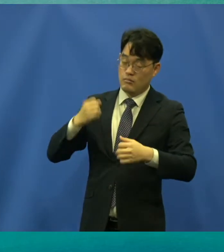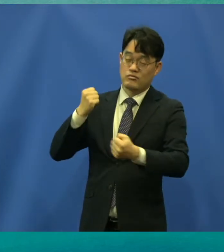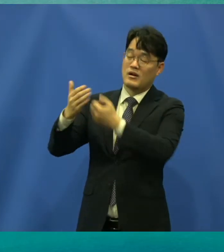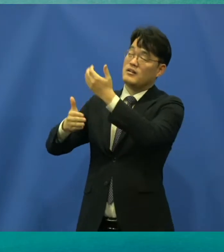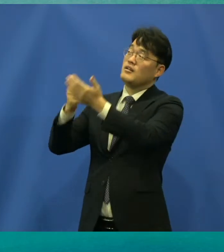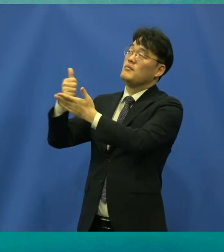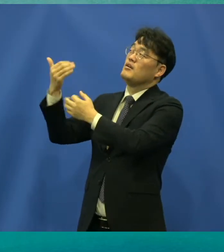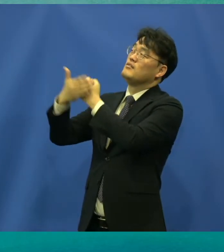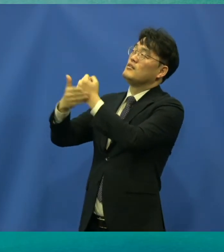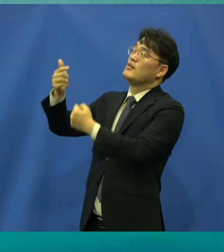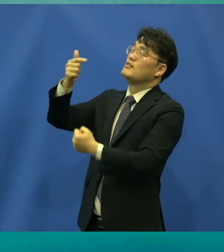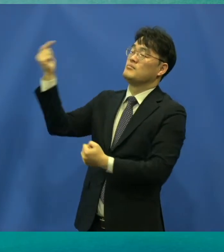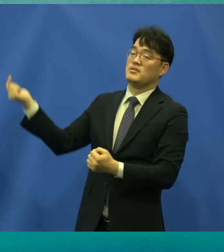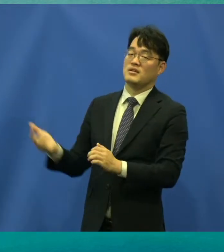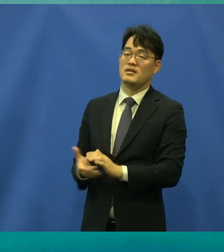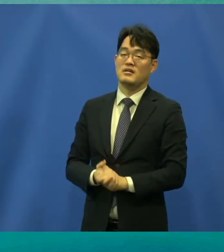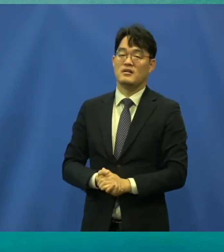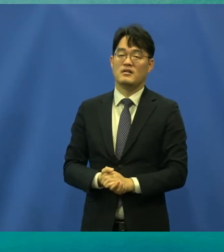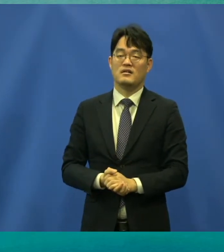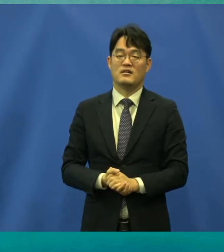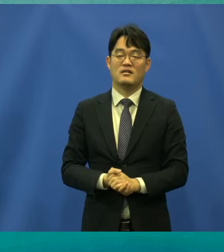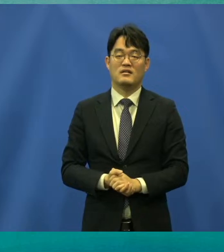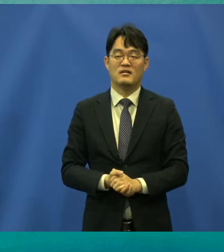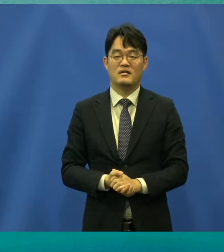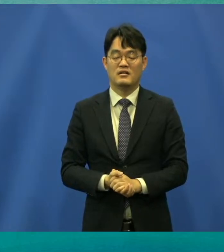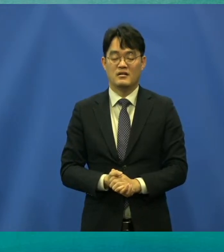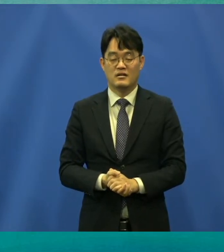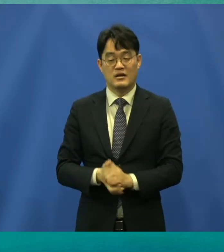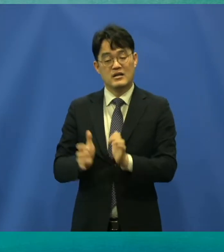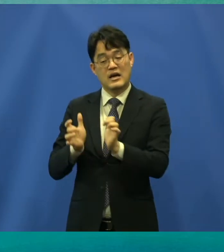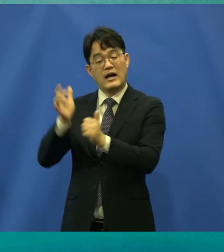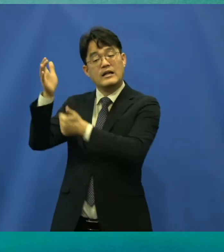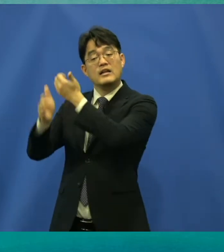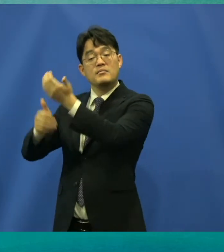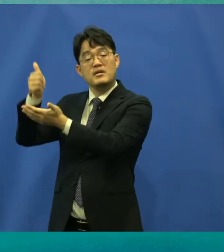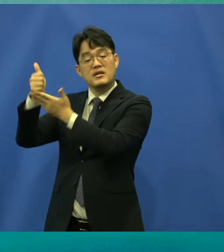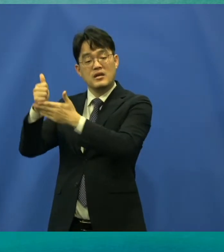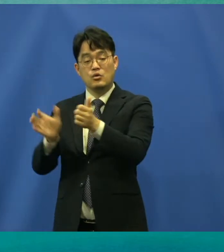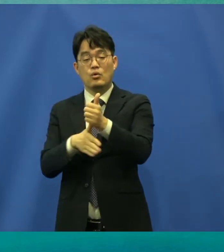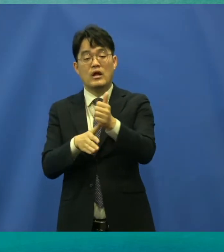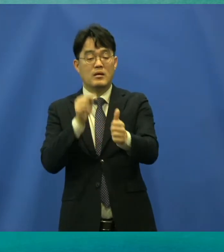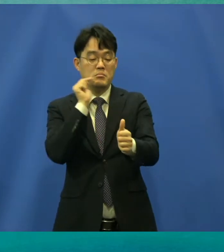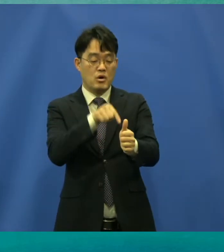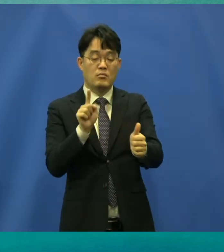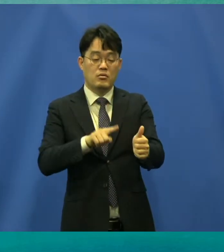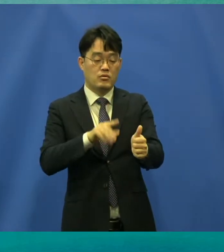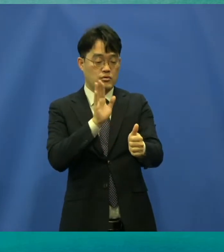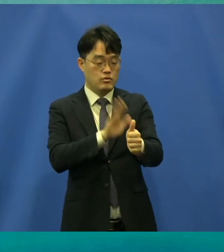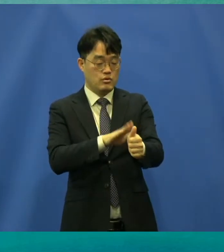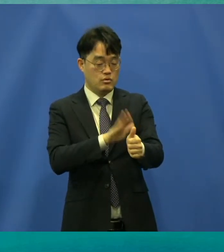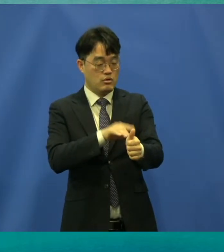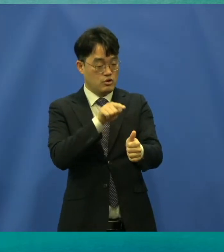자, 반복입니다. 일어나 저 큰 성읍 니느웨로 가서 그랬어요.